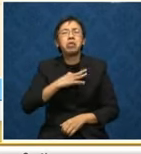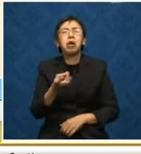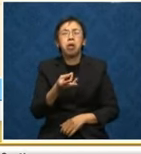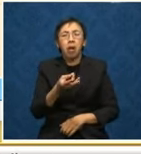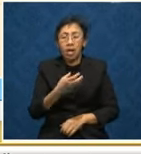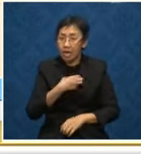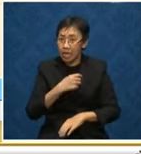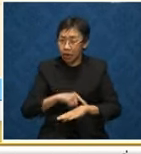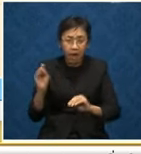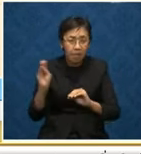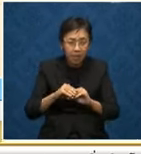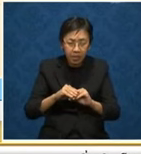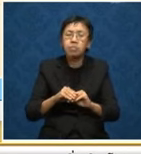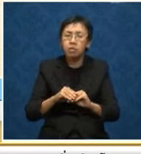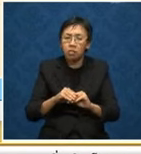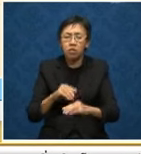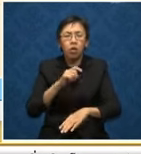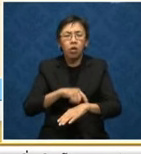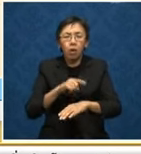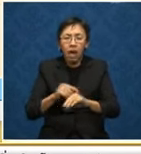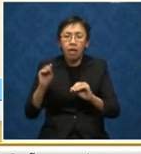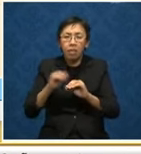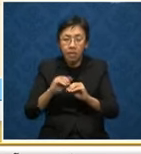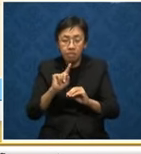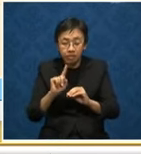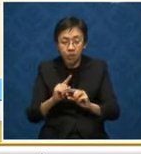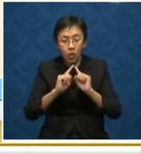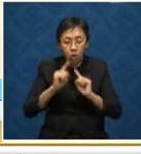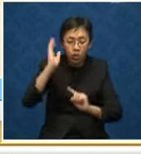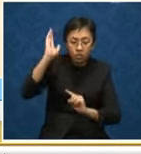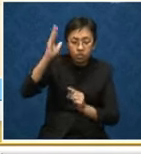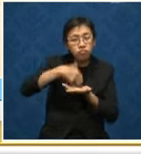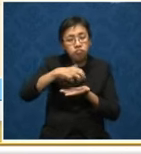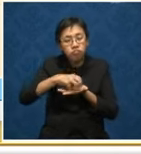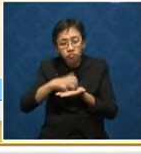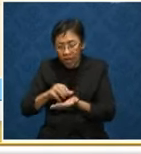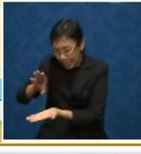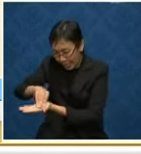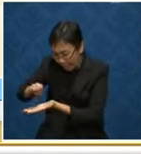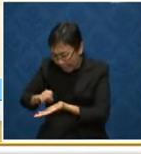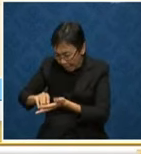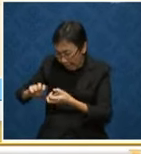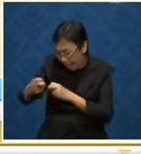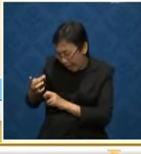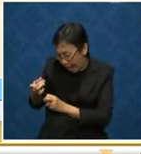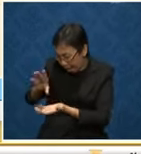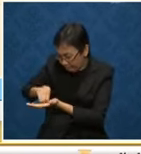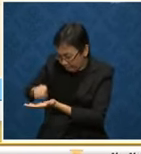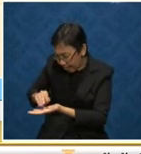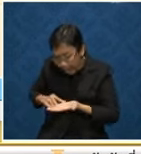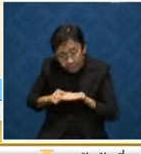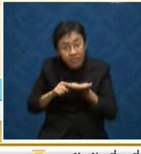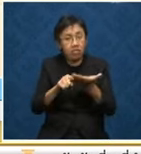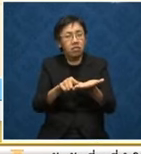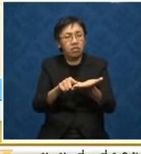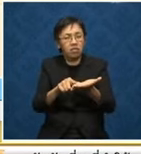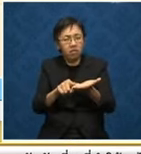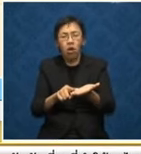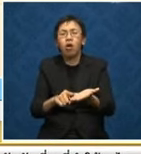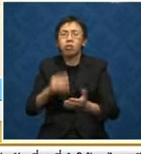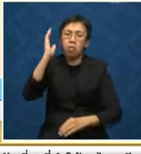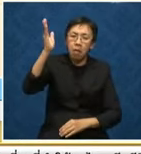ลามันก็ต้องเพิ่มเวลาให้เหมาะสมกับข้อหารือต่างๆที่ทางผู้แทนของพี่น้องราษฎรจะได้นำ